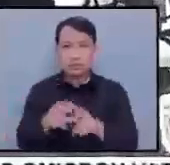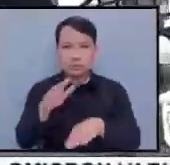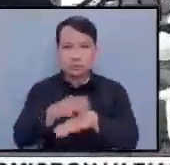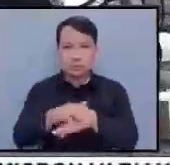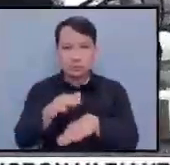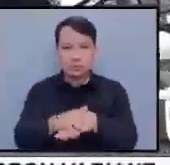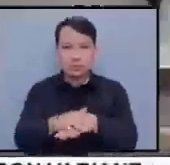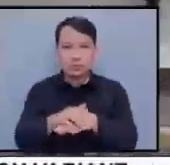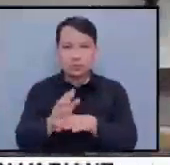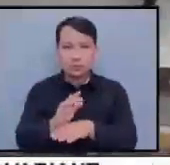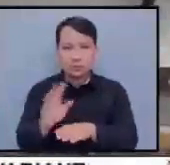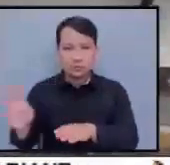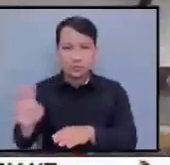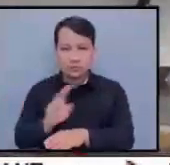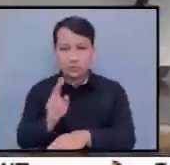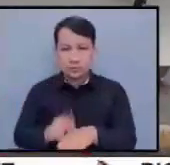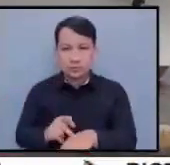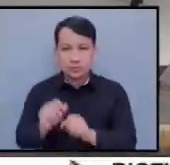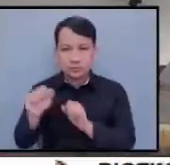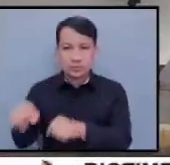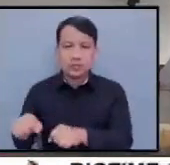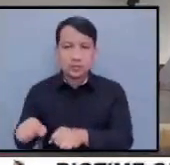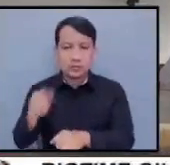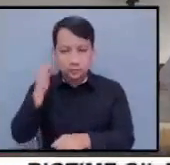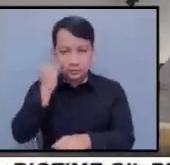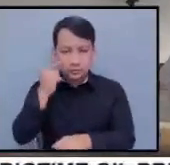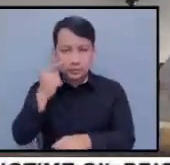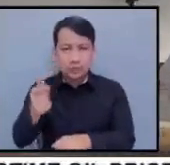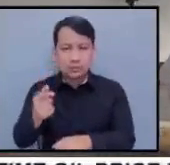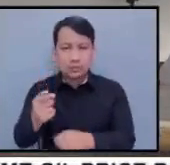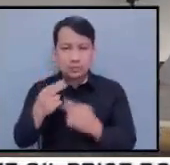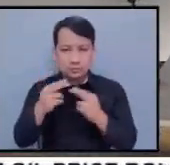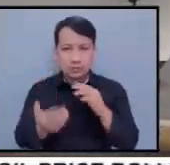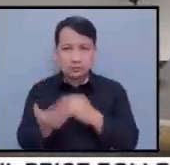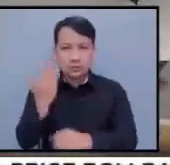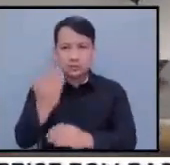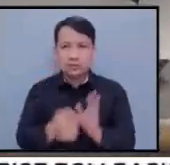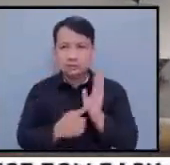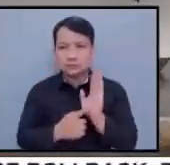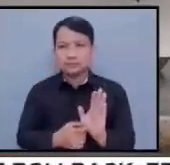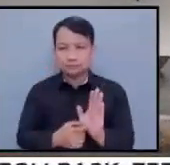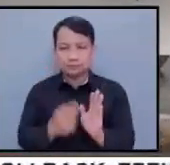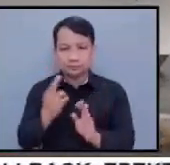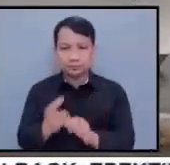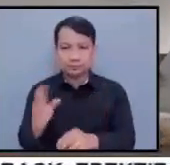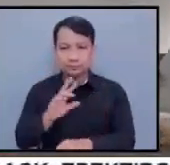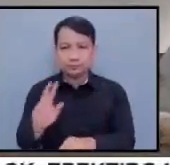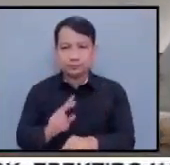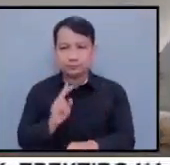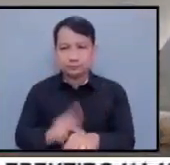West Philippine Sea. Jillian Jeronimo para sa Morning Show ng Bayan, Rise and Shine, Pilipinas.